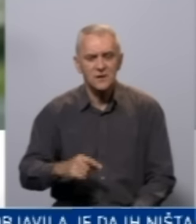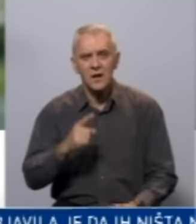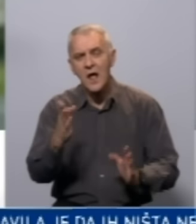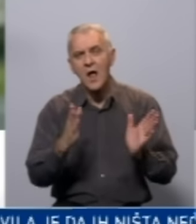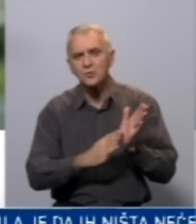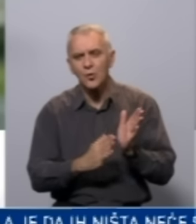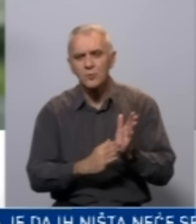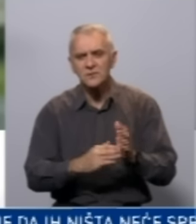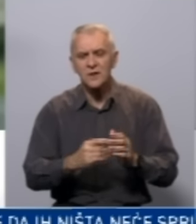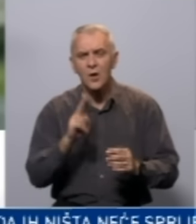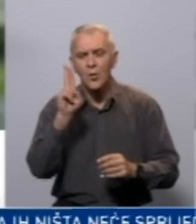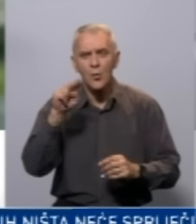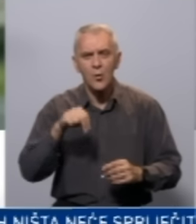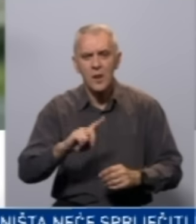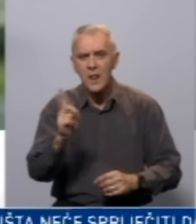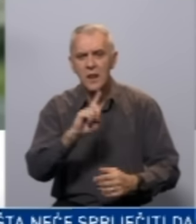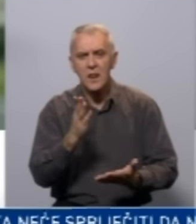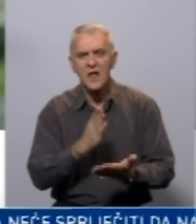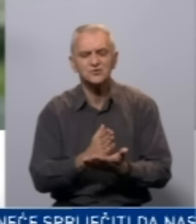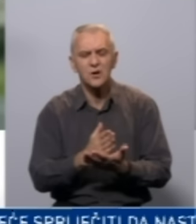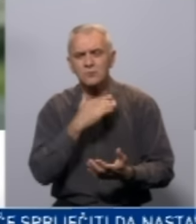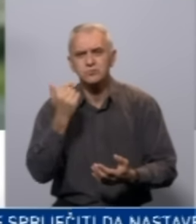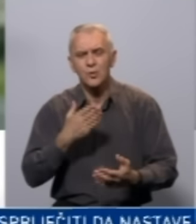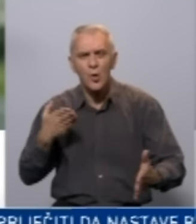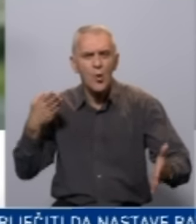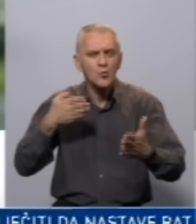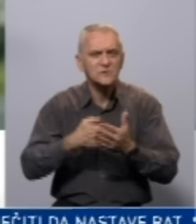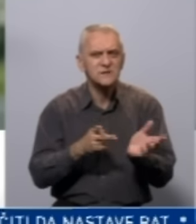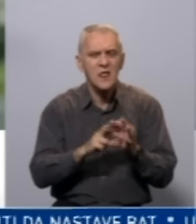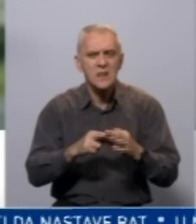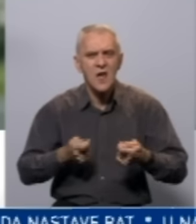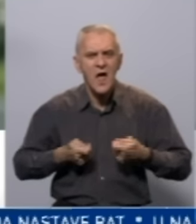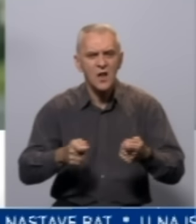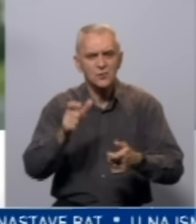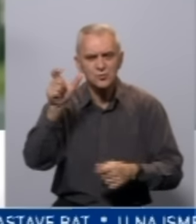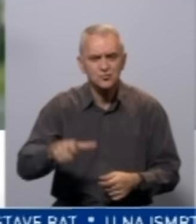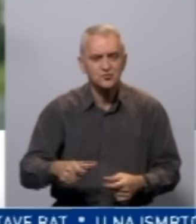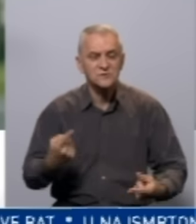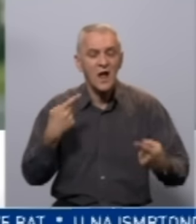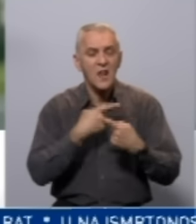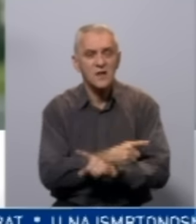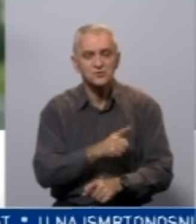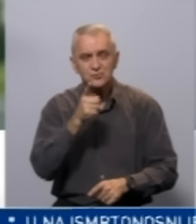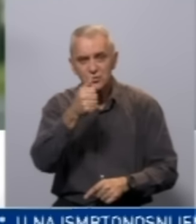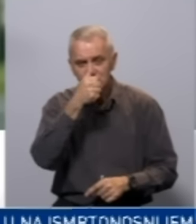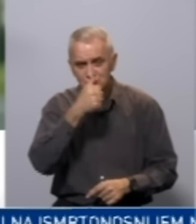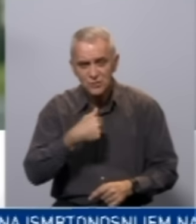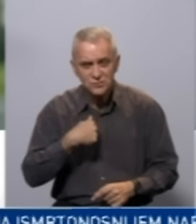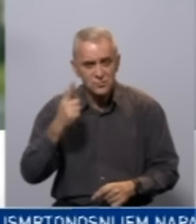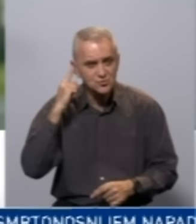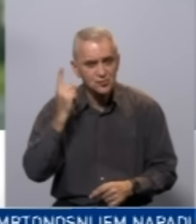Ujedinjenih nacija sigurno neće bitno utjecati ni na tužioce, a nažalost, prema onome što smo čuli danas, ni na